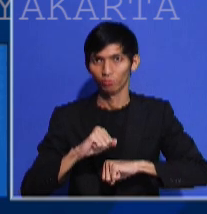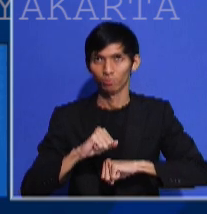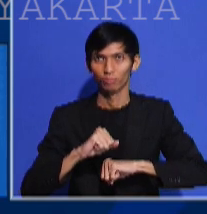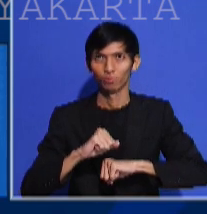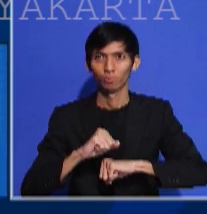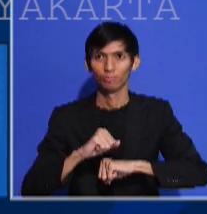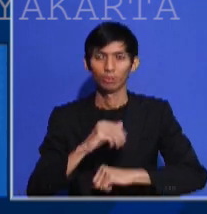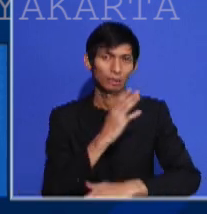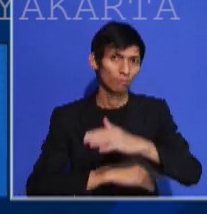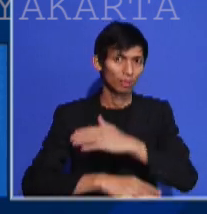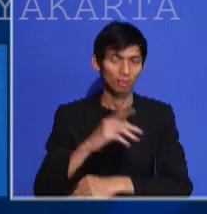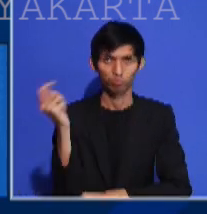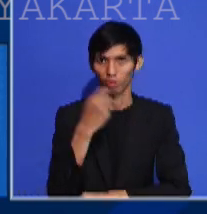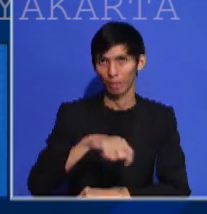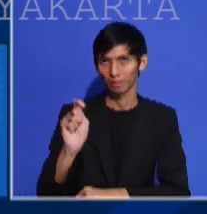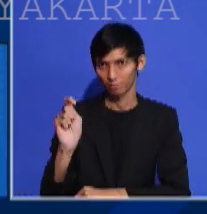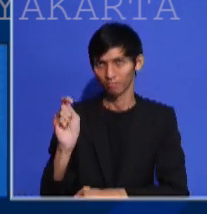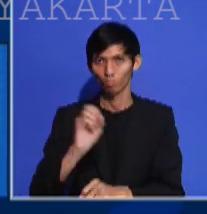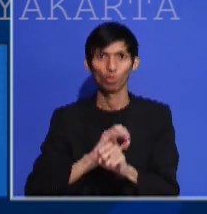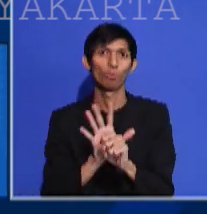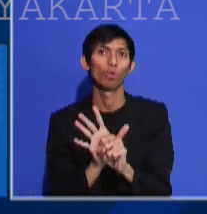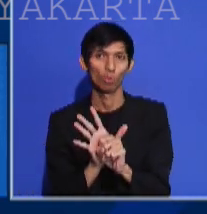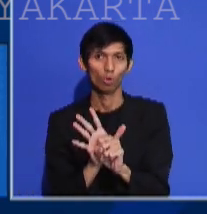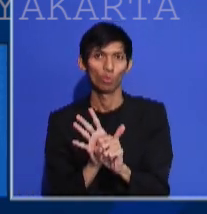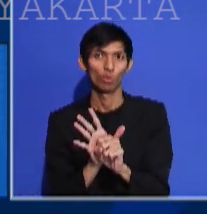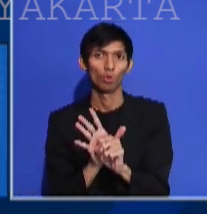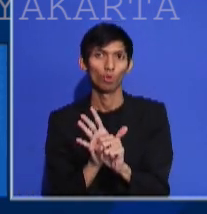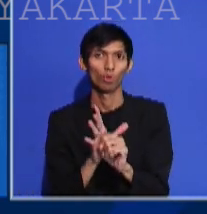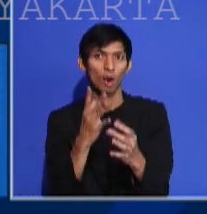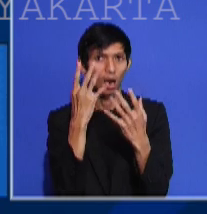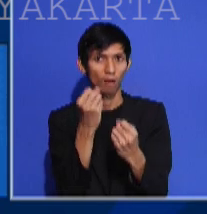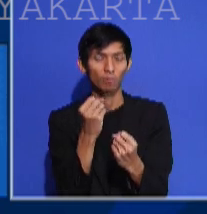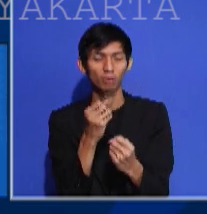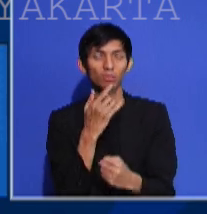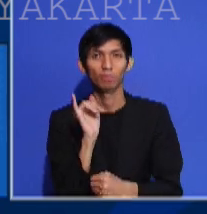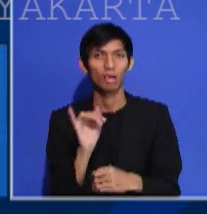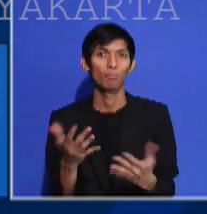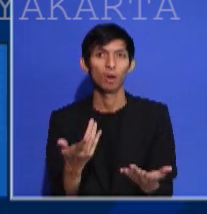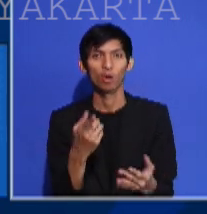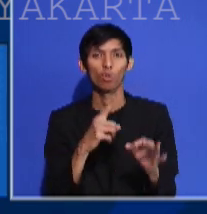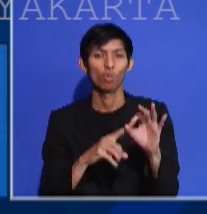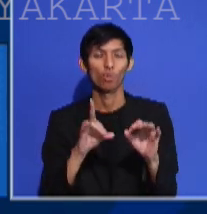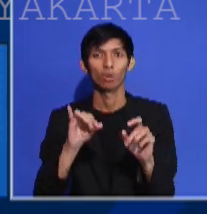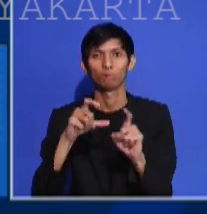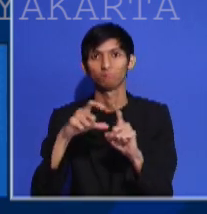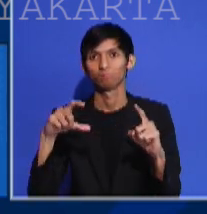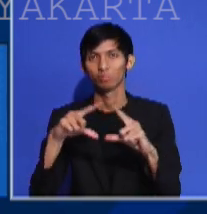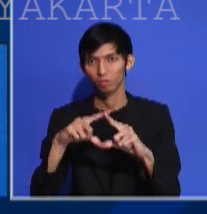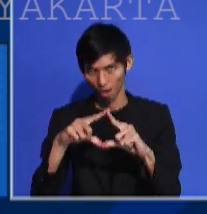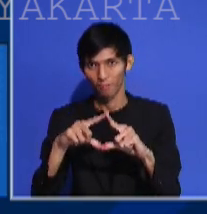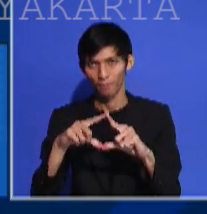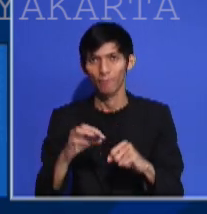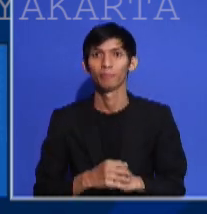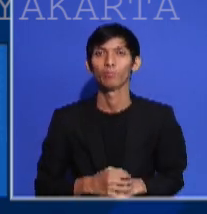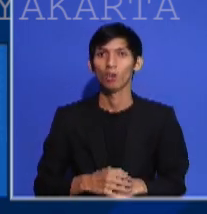badminton yang ada di kon Progo kira-kira eh harapan Konita ini seperti apa ya harapan saya mereka juga